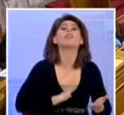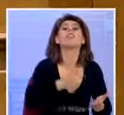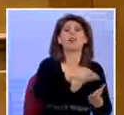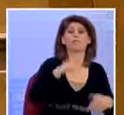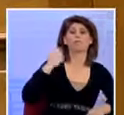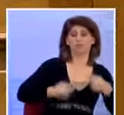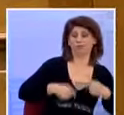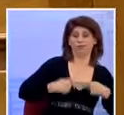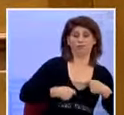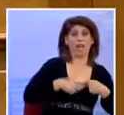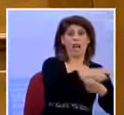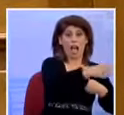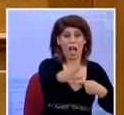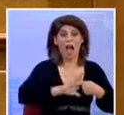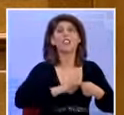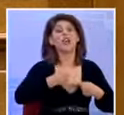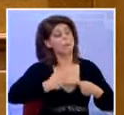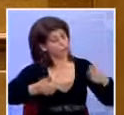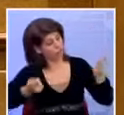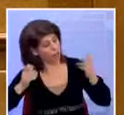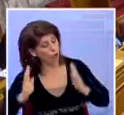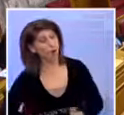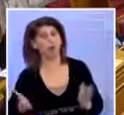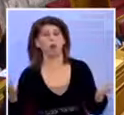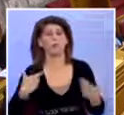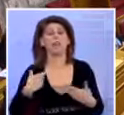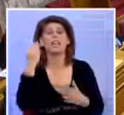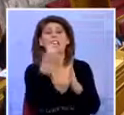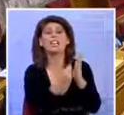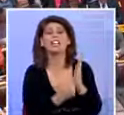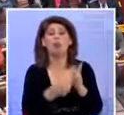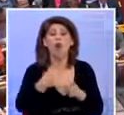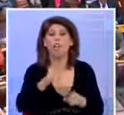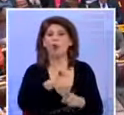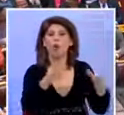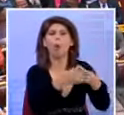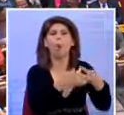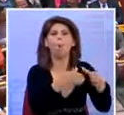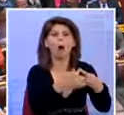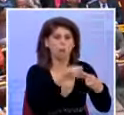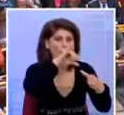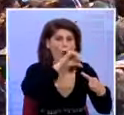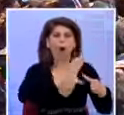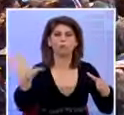κύριε Τσίπρα, εμείς θα το κάνουμε. Γιατί κριτήριο έχουμε την Ελλάδα, όχι το κόμμα. Και αυτή είναι η διαφορά.